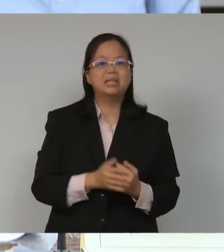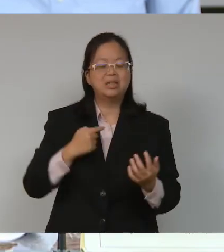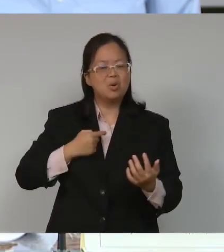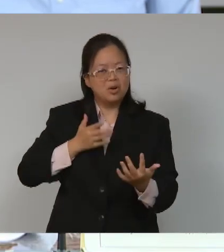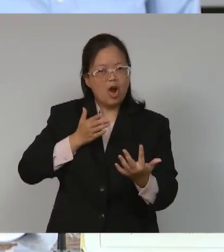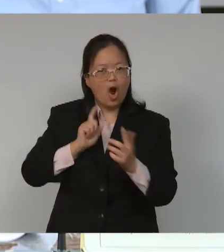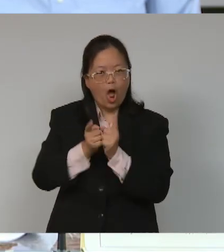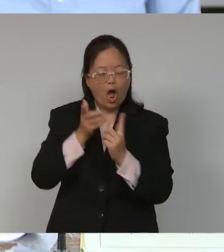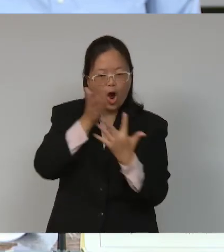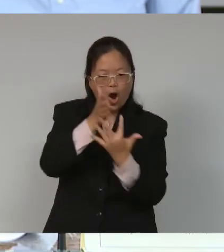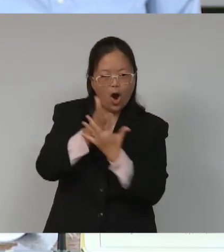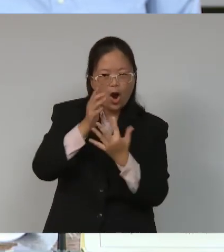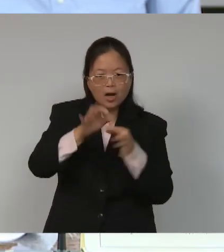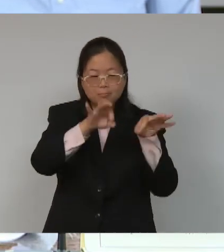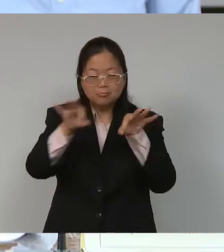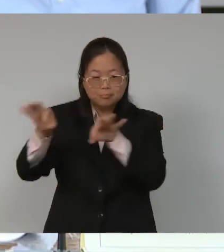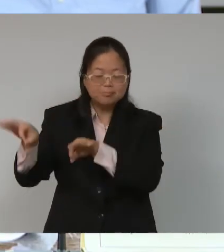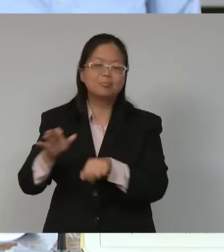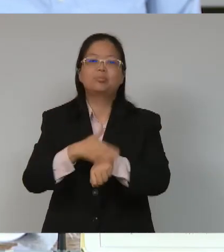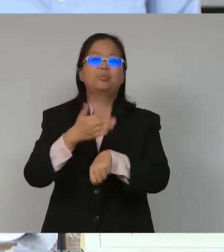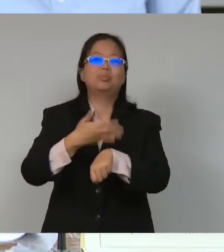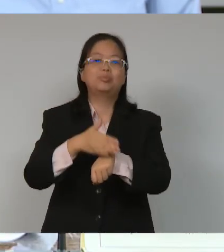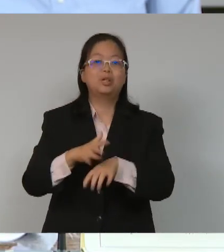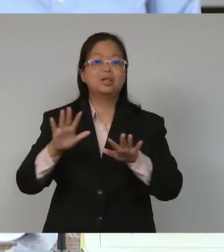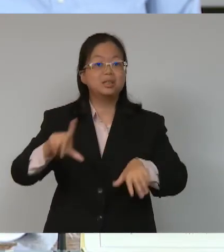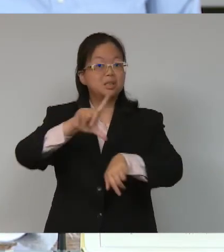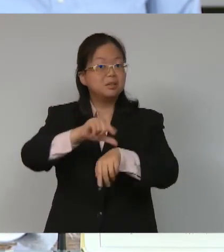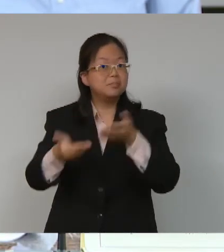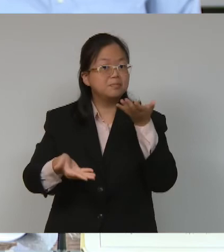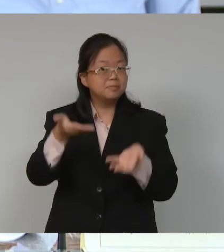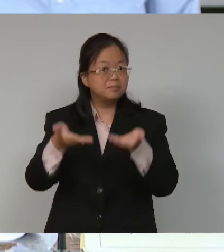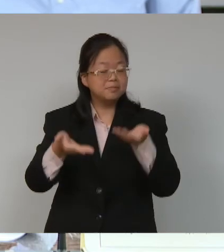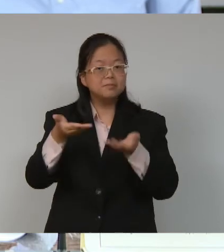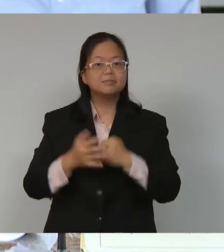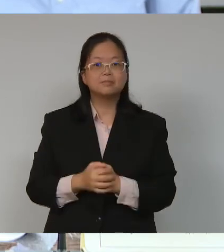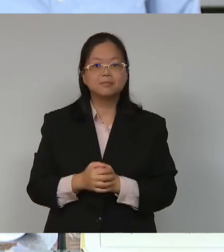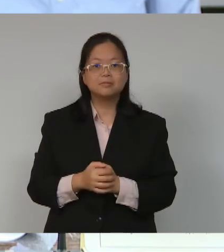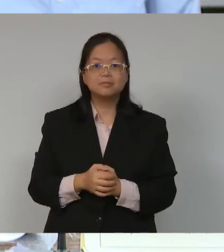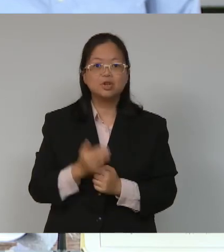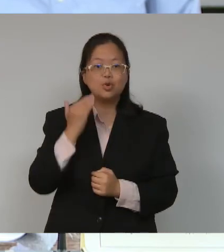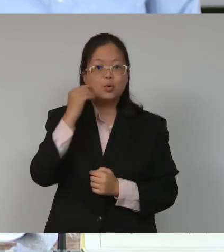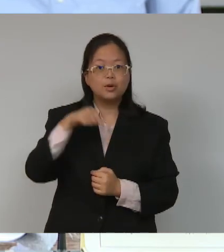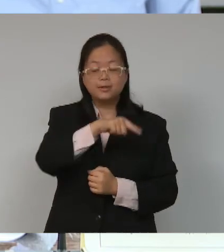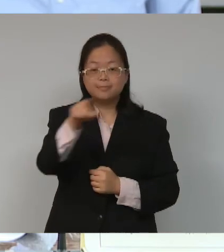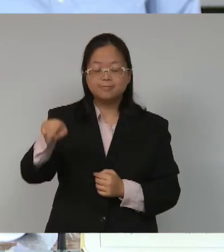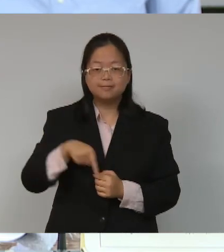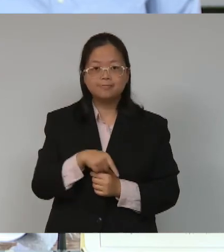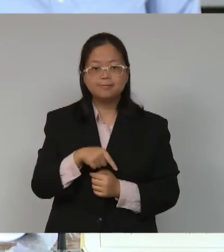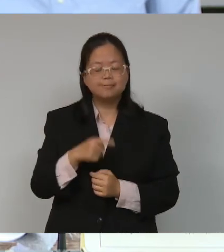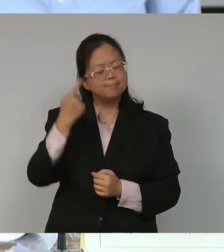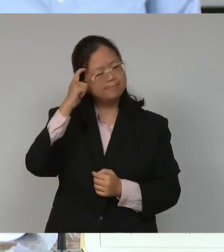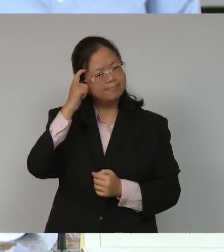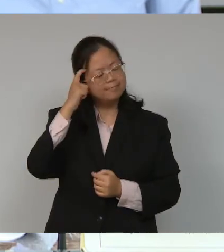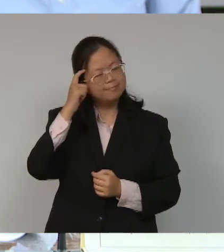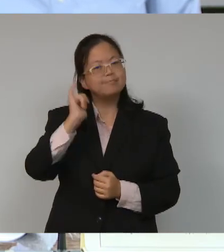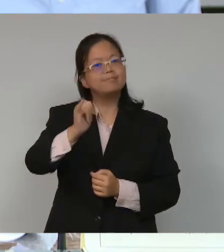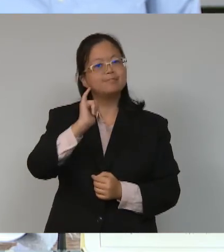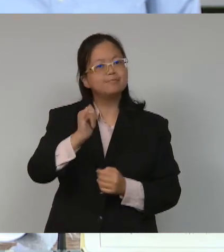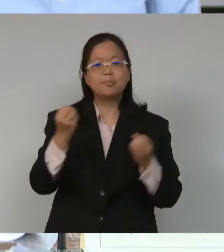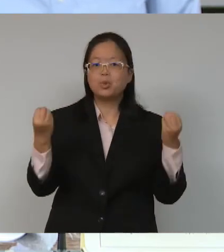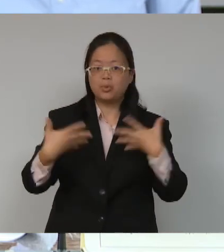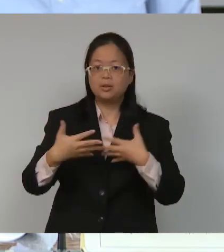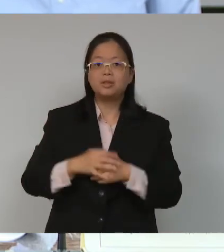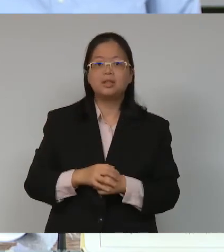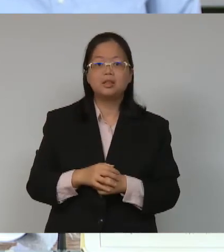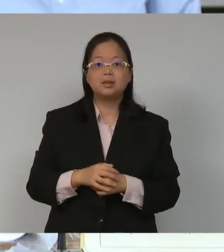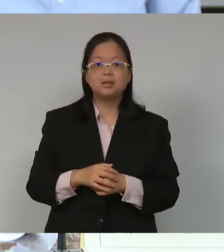个状况啦。那我想时间也差不多了哦，如果大家没有进一步的发言的话，我们是不是